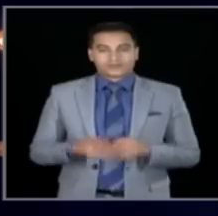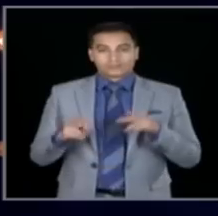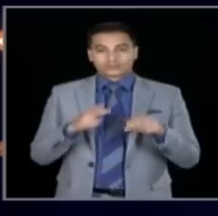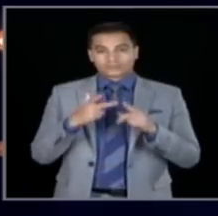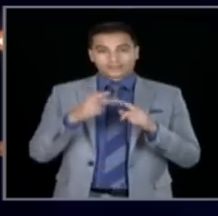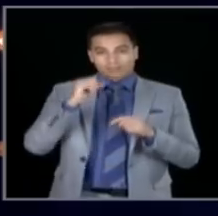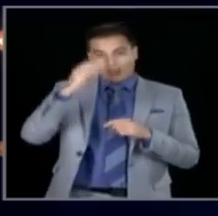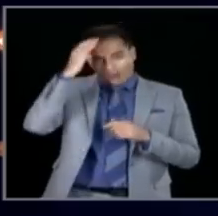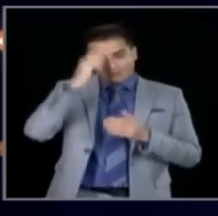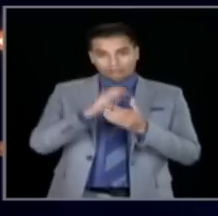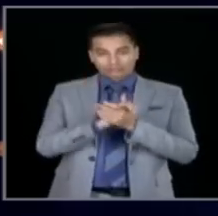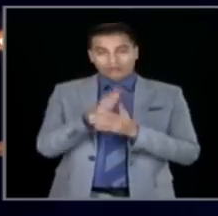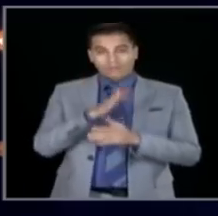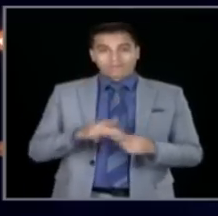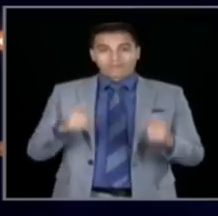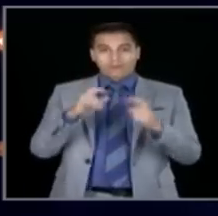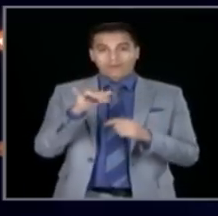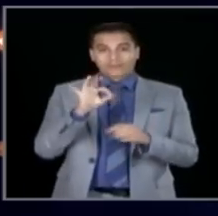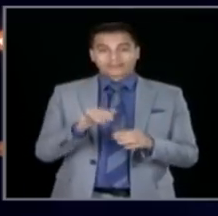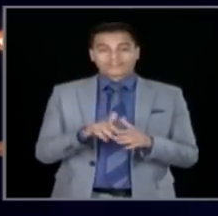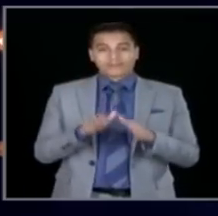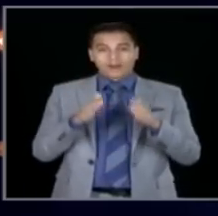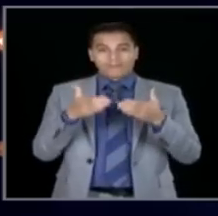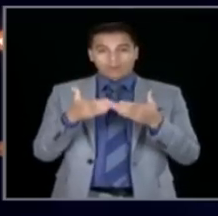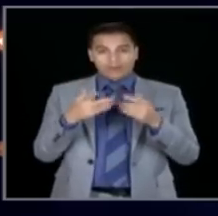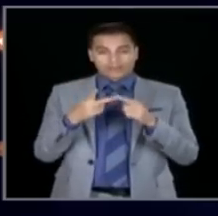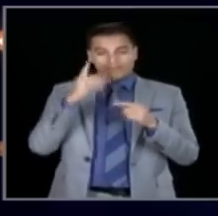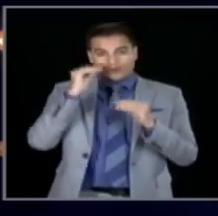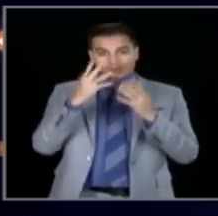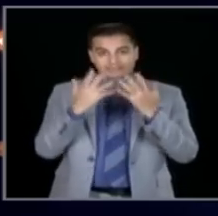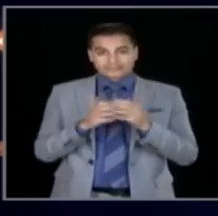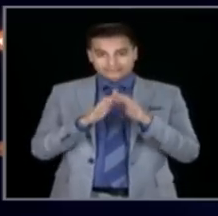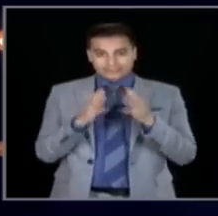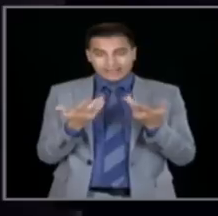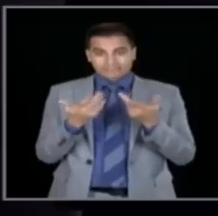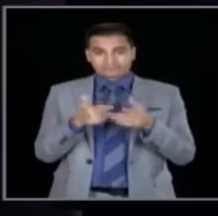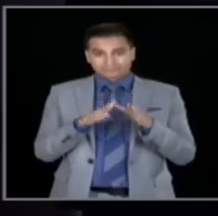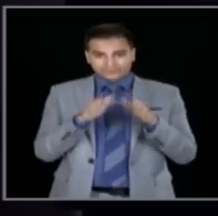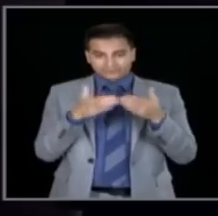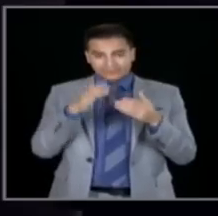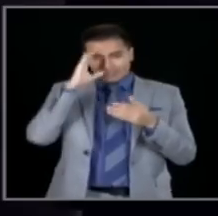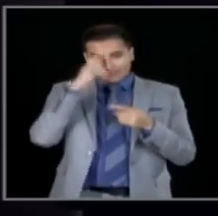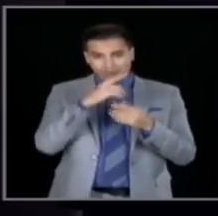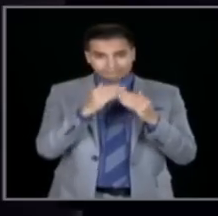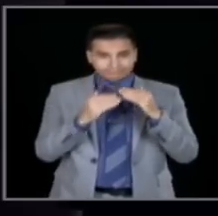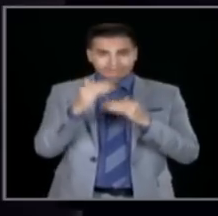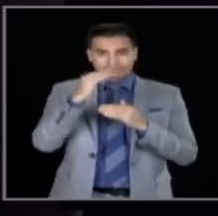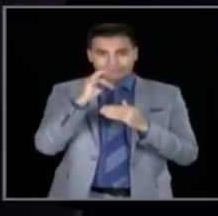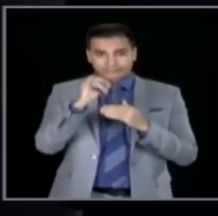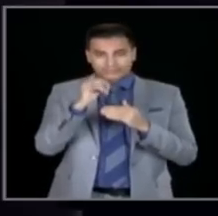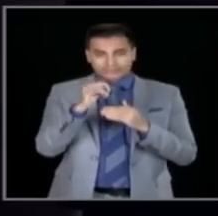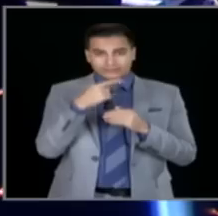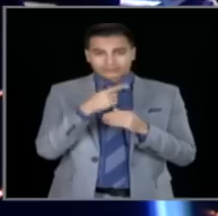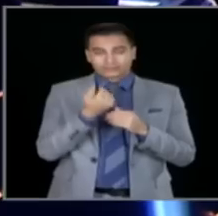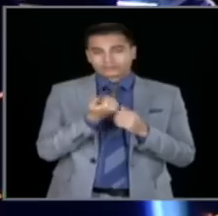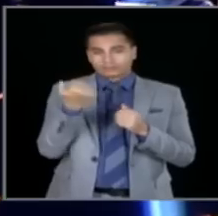الموسم الثالث عباقرة الأصحاب، ومباراة مهمة في المجموعة الثانية، وهفكركم بالنتيجة. الزمالك في المقدمة 50